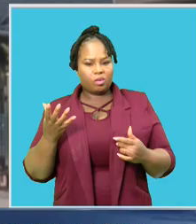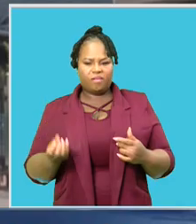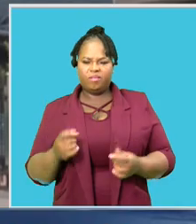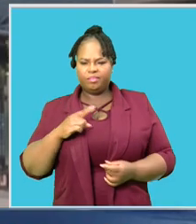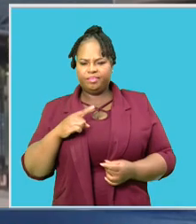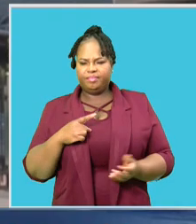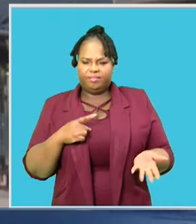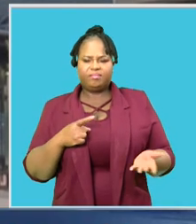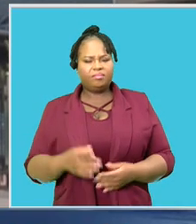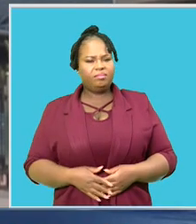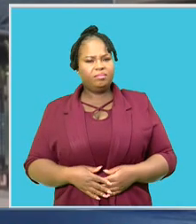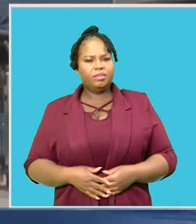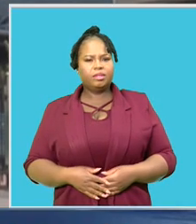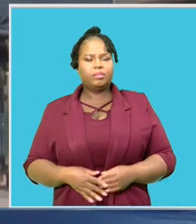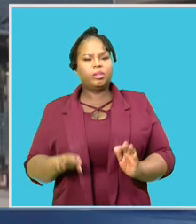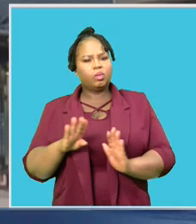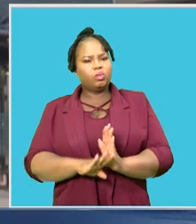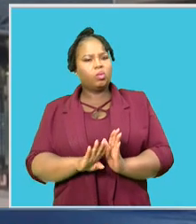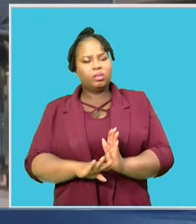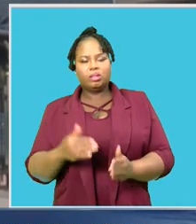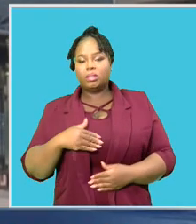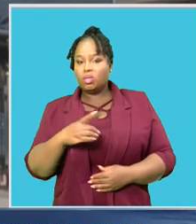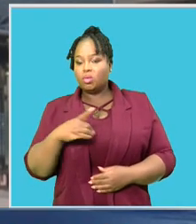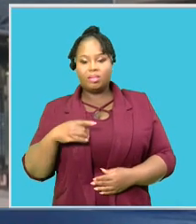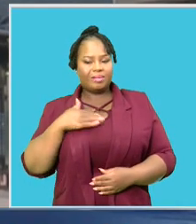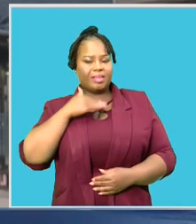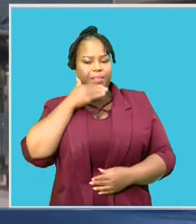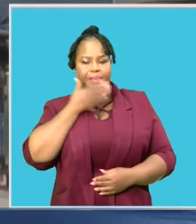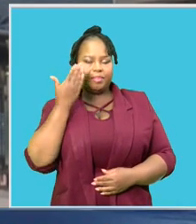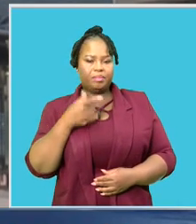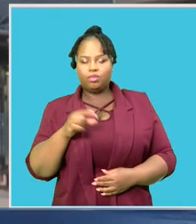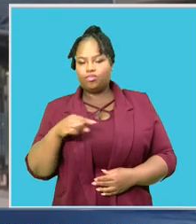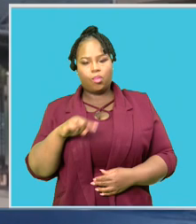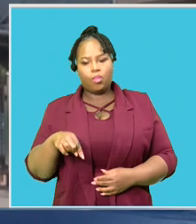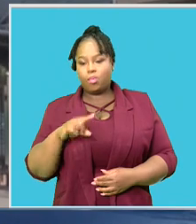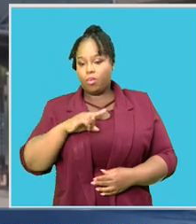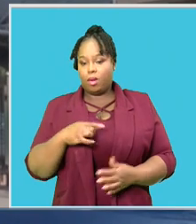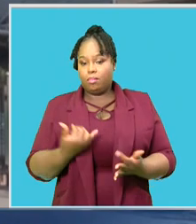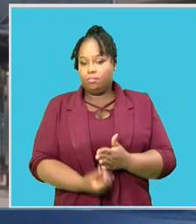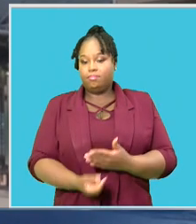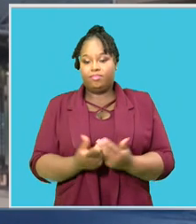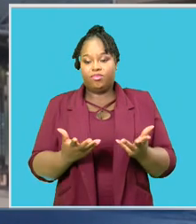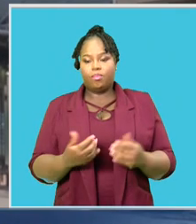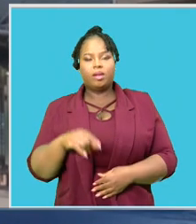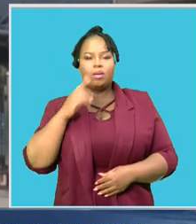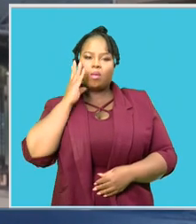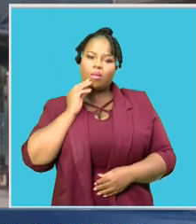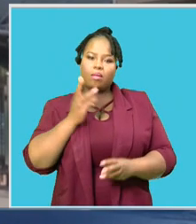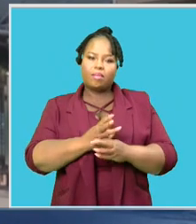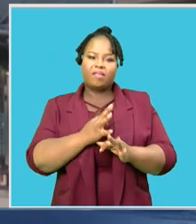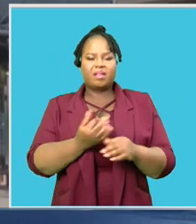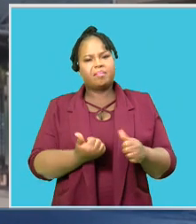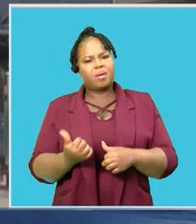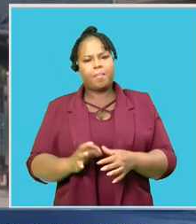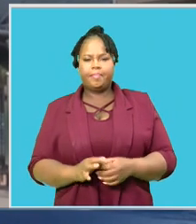know, kune-shortage yama-doctor. Abantu ba-turnwa back, it's not right in this day and age, you know. Abogogo nabomkhulu